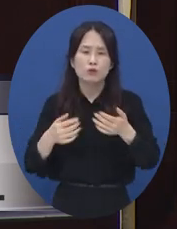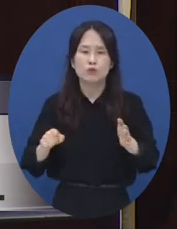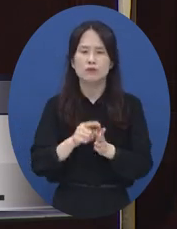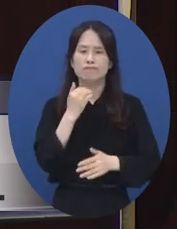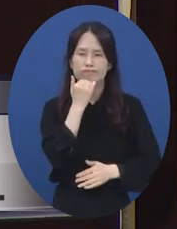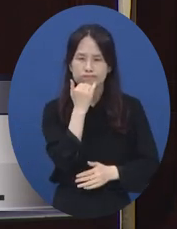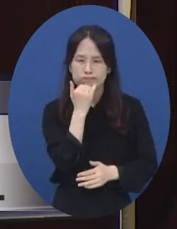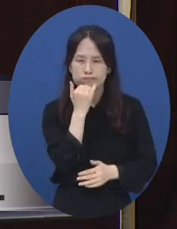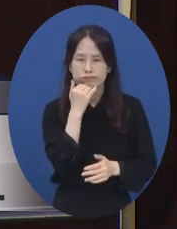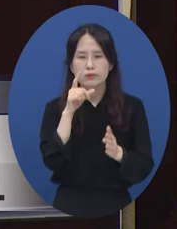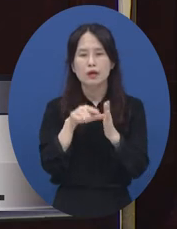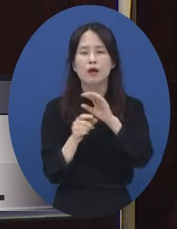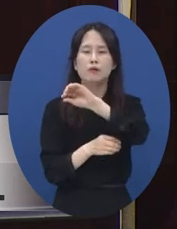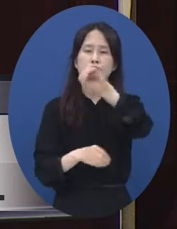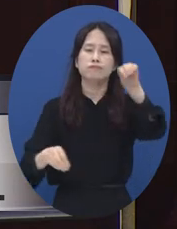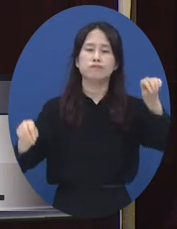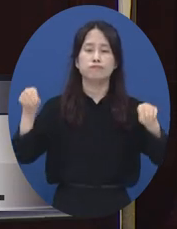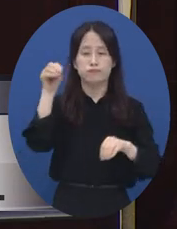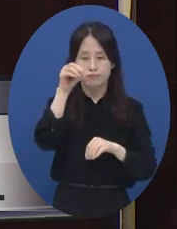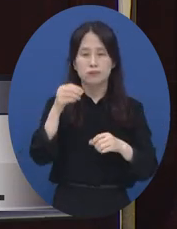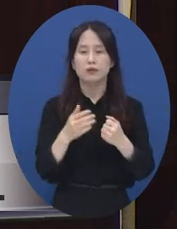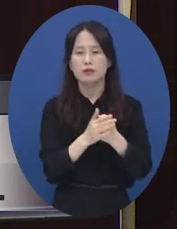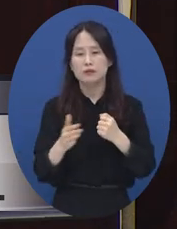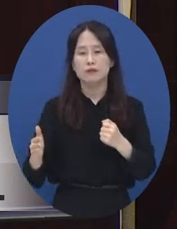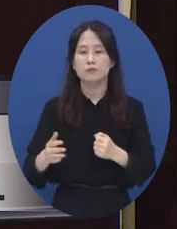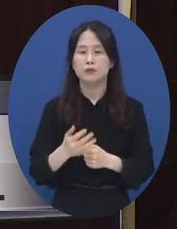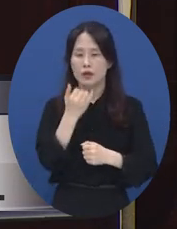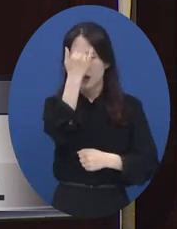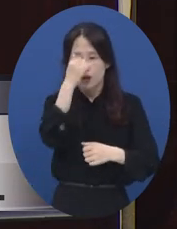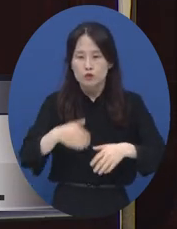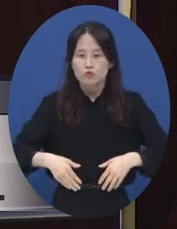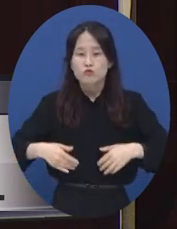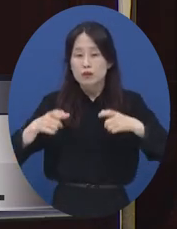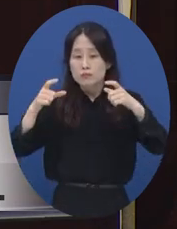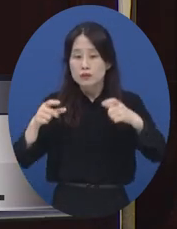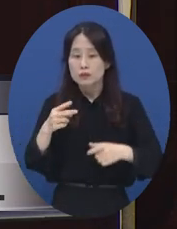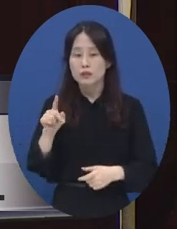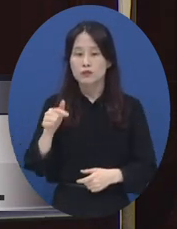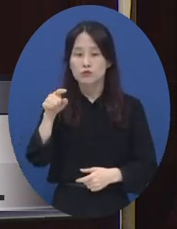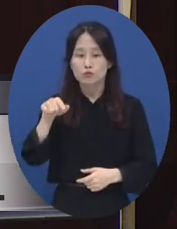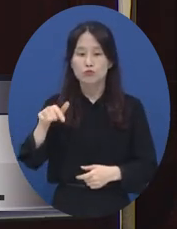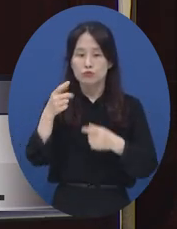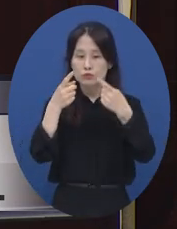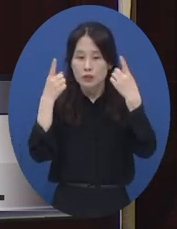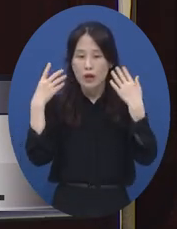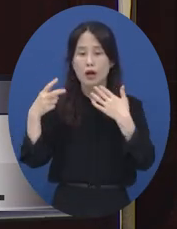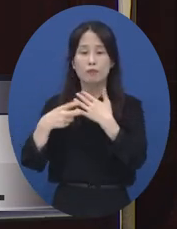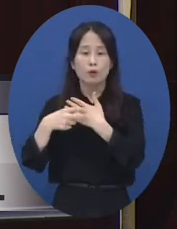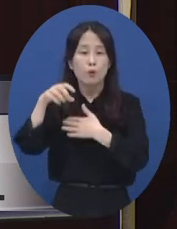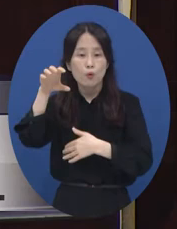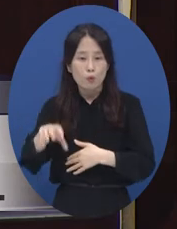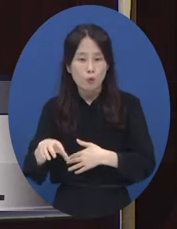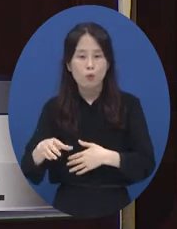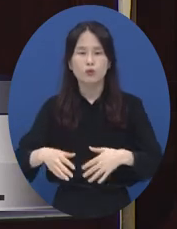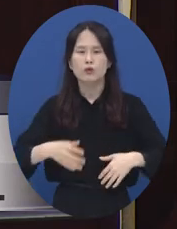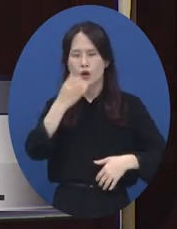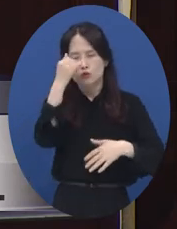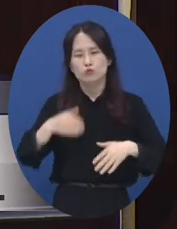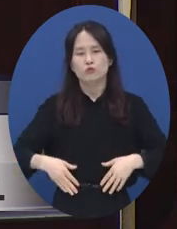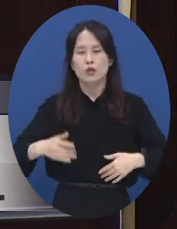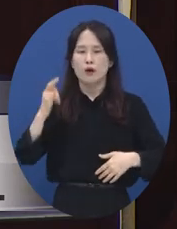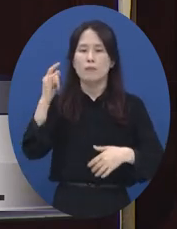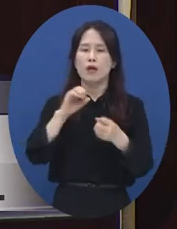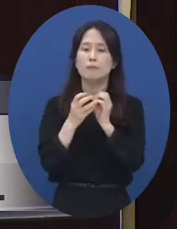되는 시간이 너무 많아서 인근 충남 제 그 탕국 용어로 이 치안 출 남해 발에 센터까지 가는